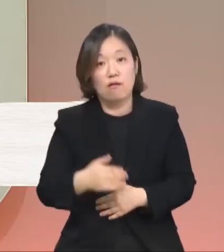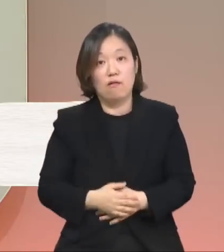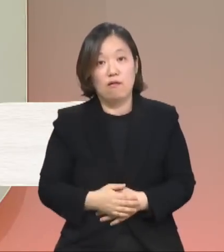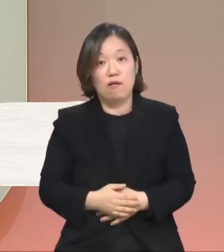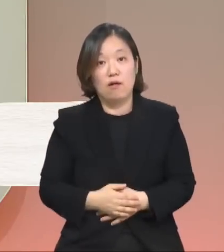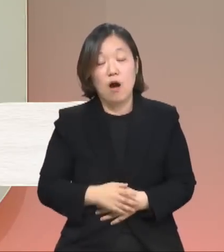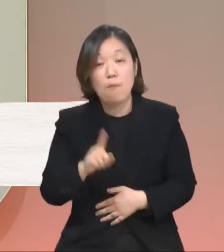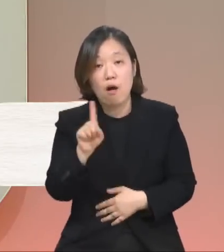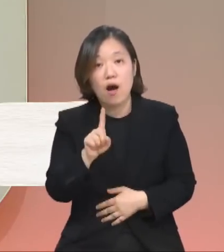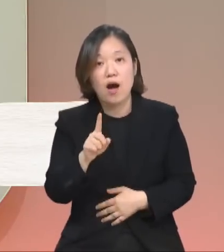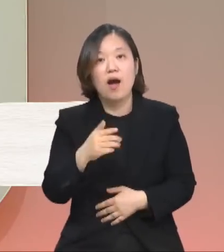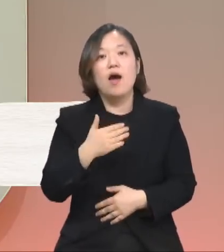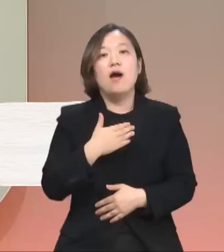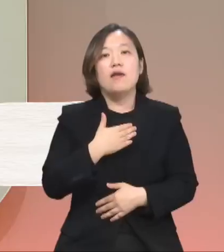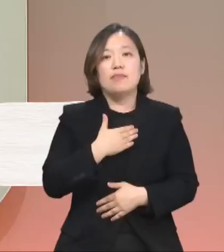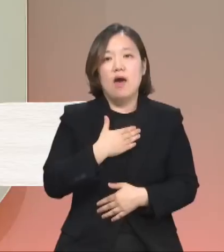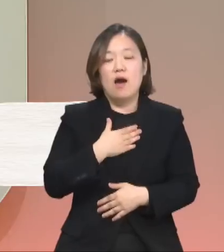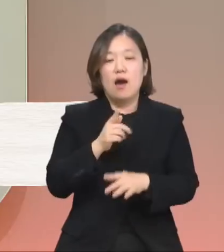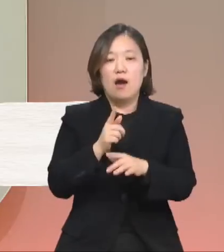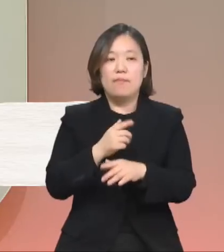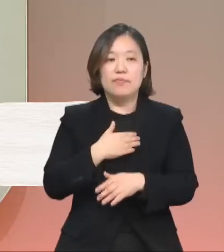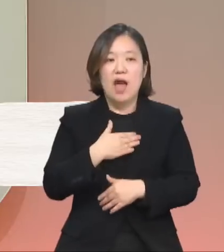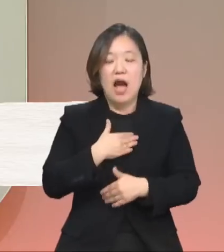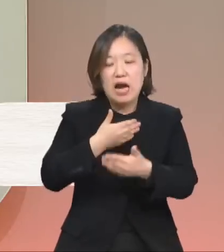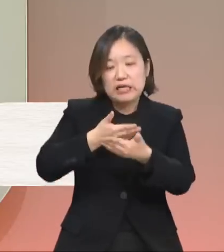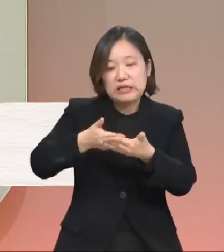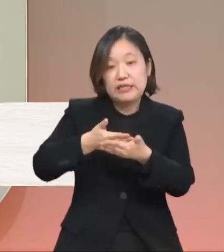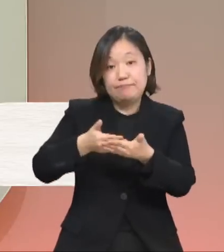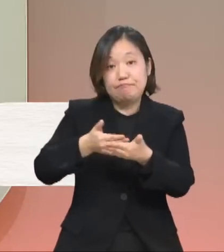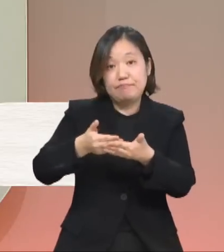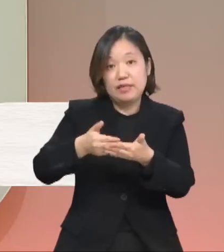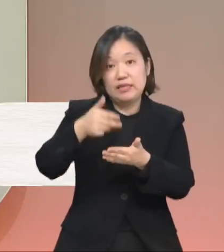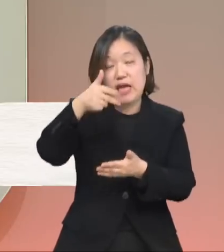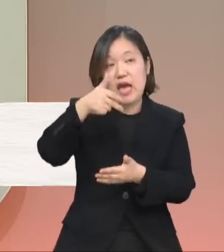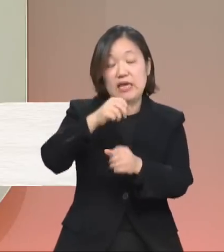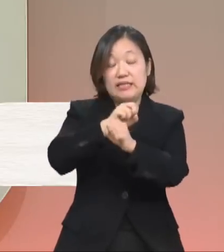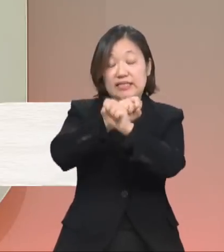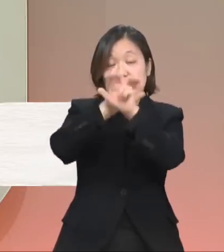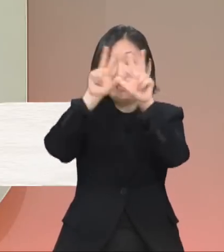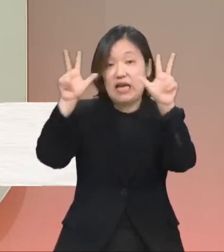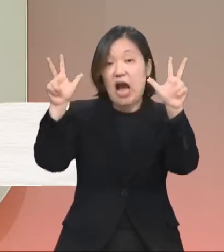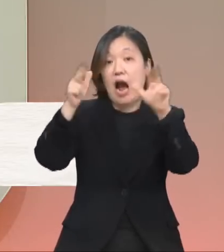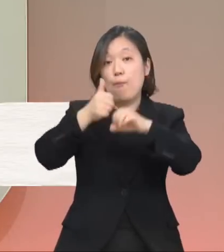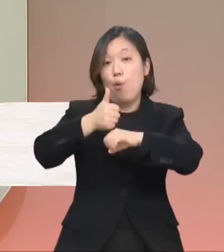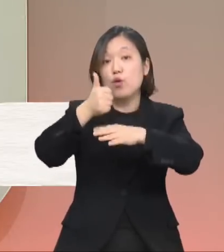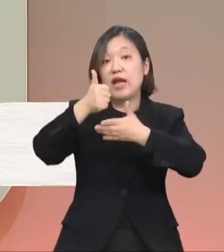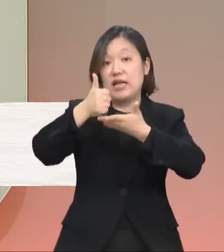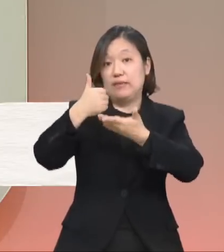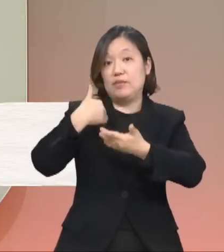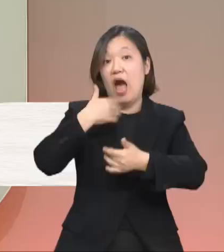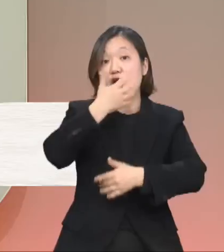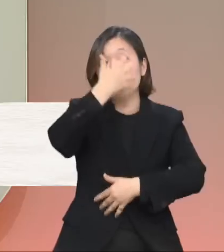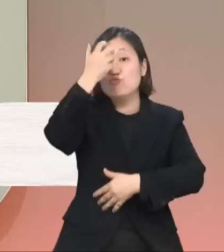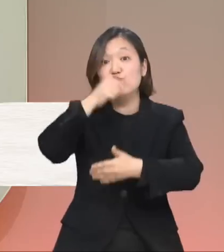제가 직접 손수 그린 지장보살님이 꿈에서 나타나셨습니다